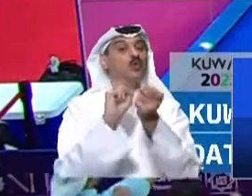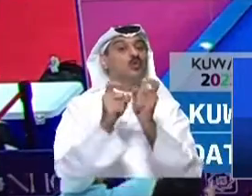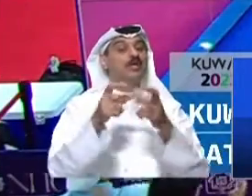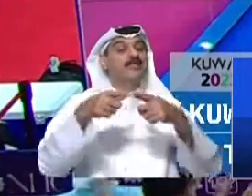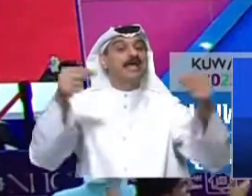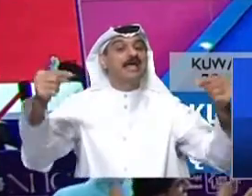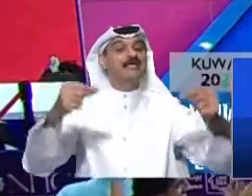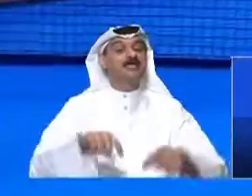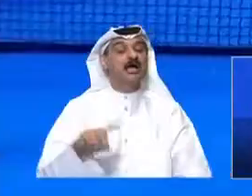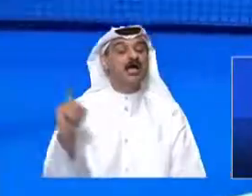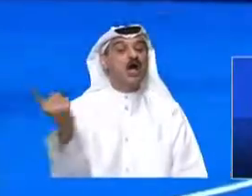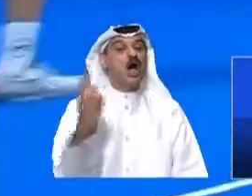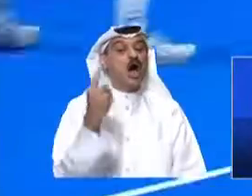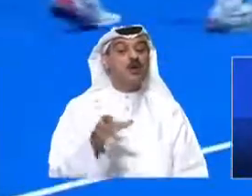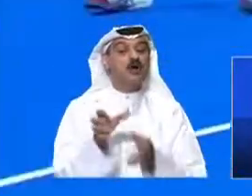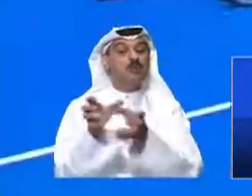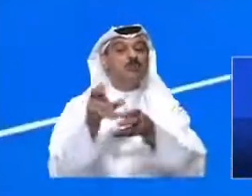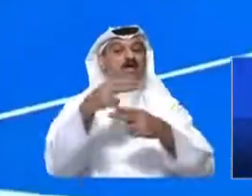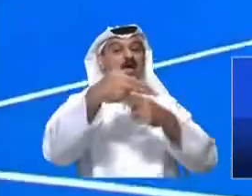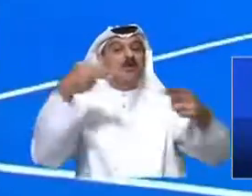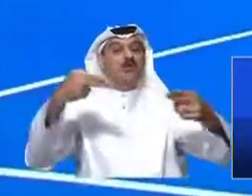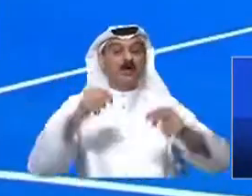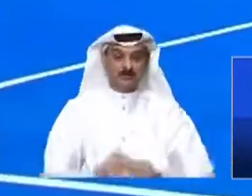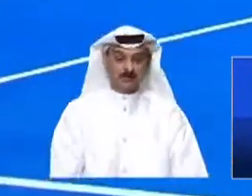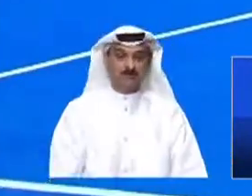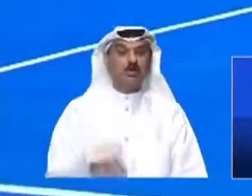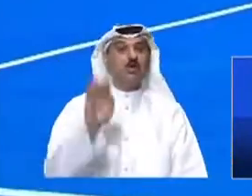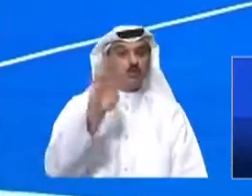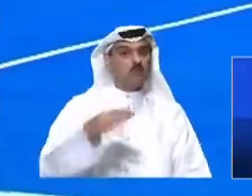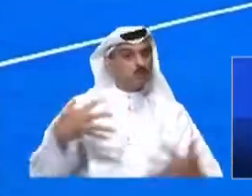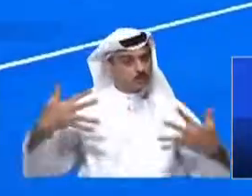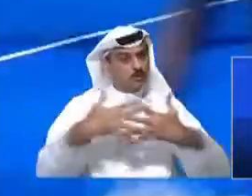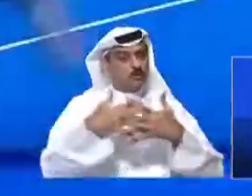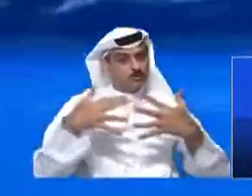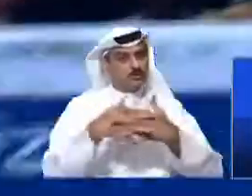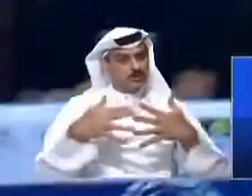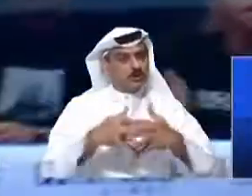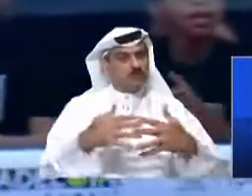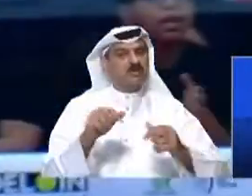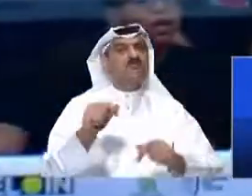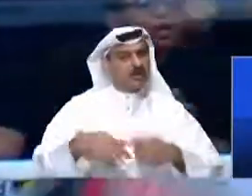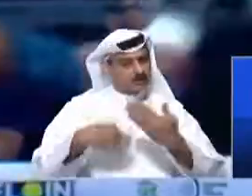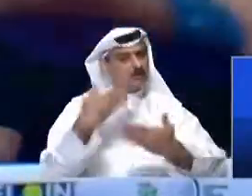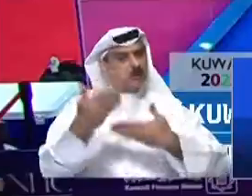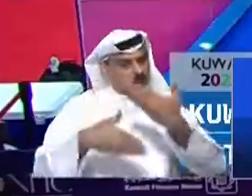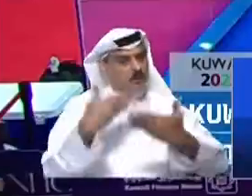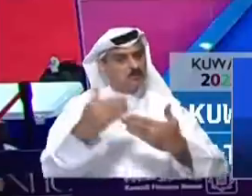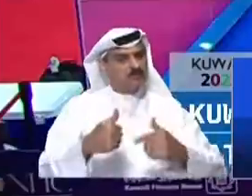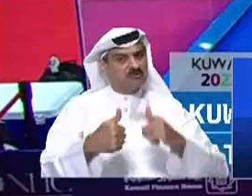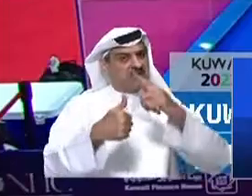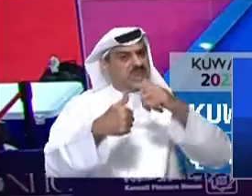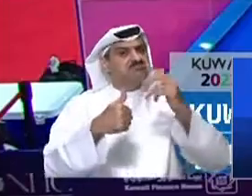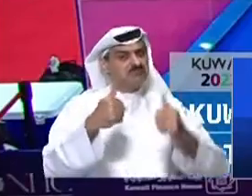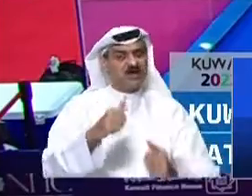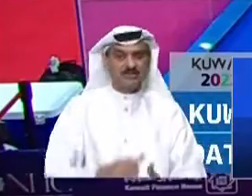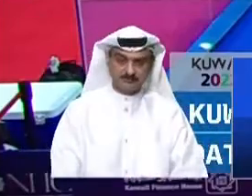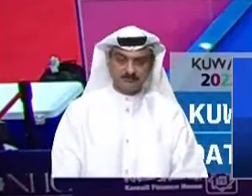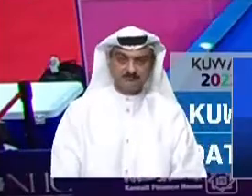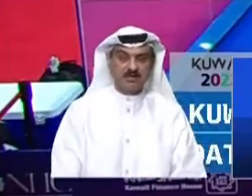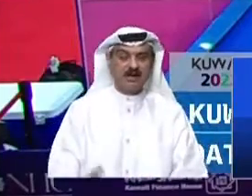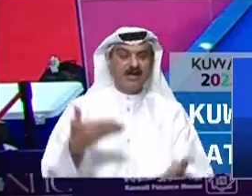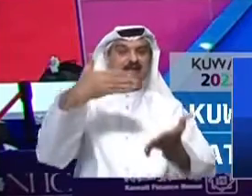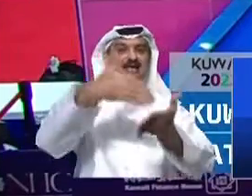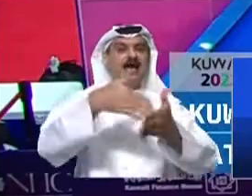المشاركة الأولى لمنتخبنا الوطني كانت جيدة، فضمن دورة الألعاب الخليجية الثالثة اختتمت منافسات